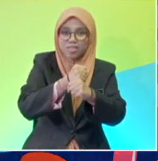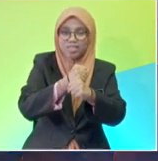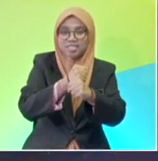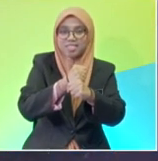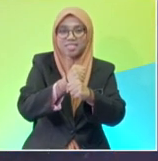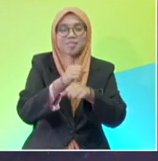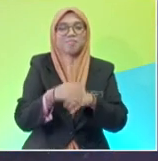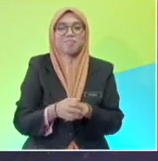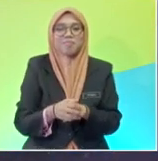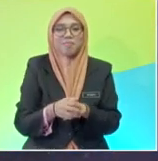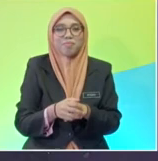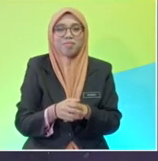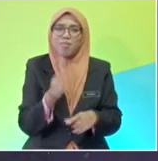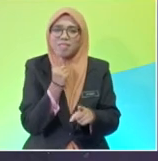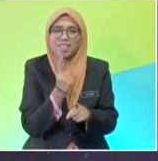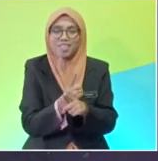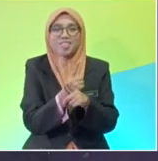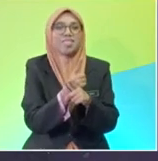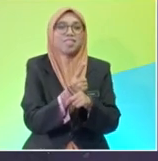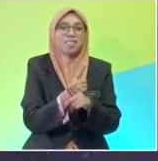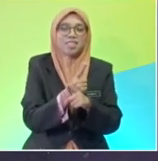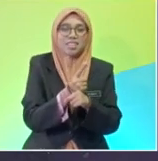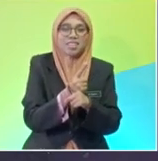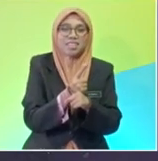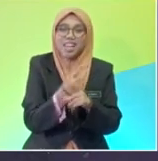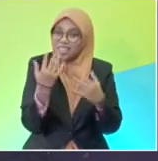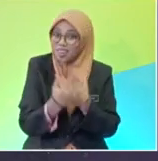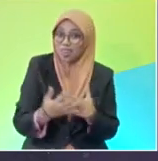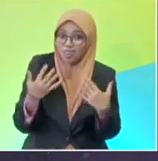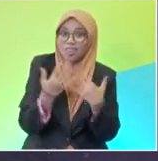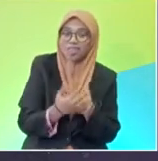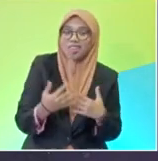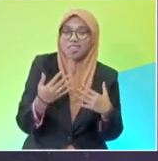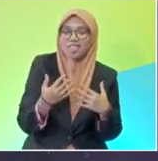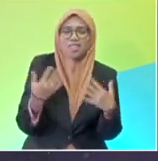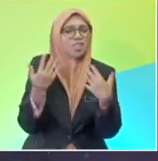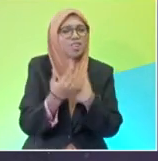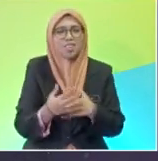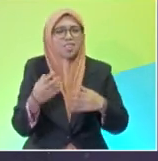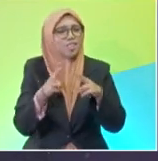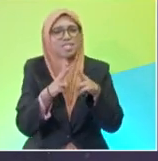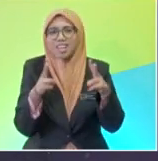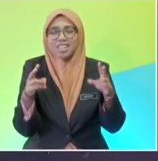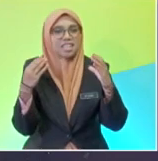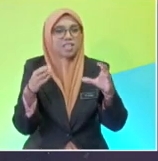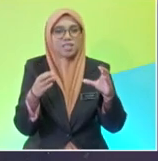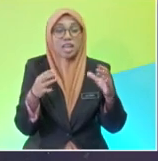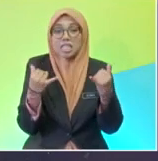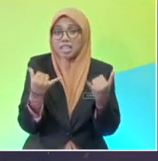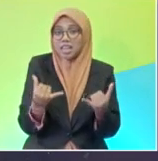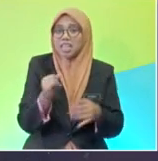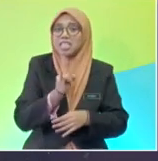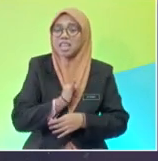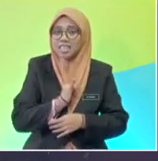setahun. Ha, betul lah. Seronok kan buat aktiviti ni, Mira? Seronok, cikgu. Wah, cikgu, sekarang saya